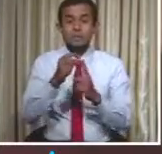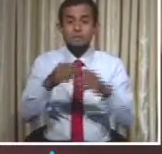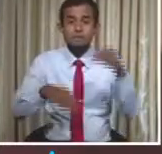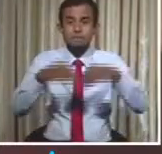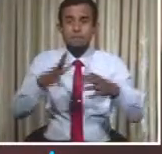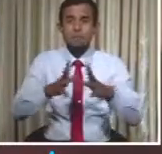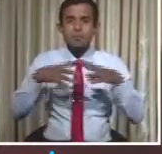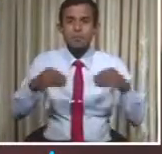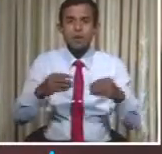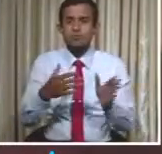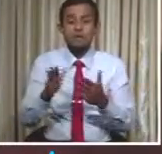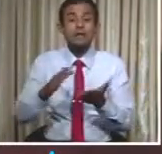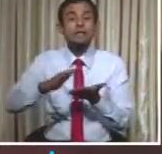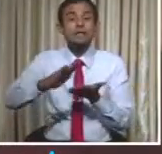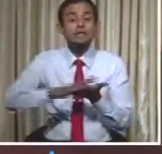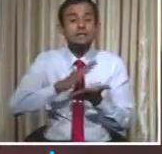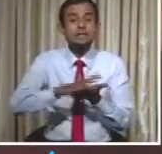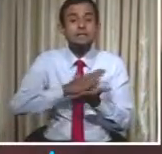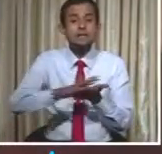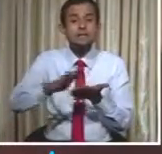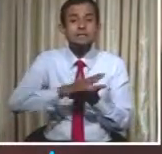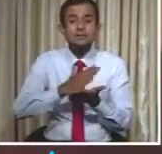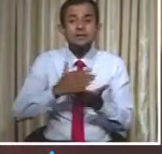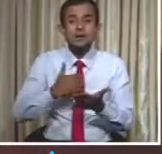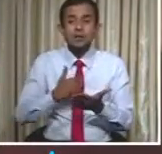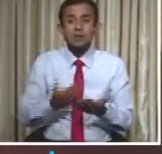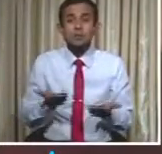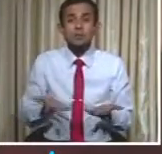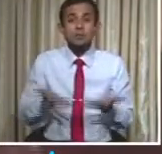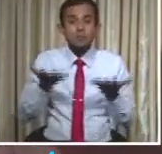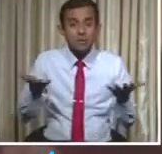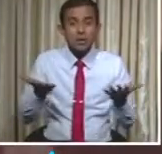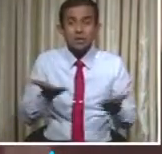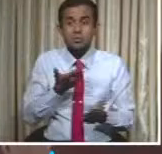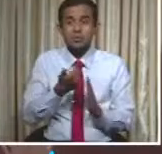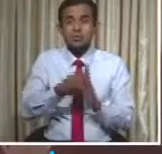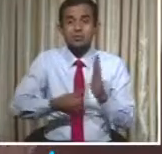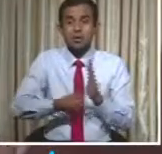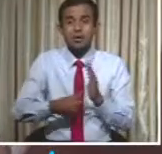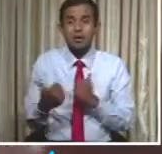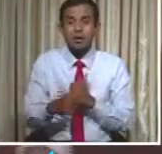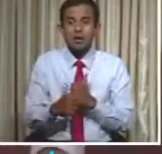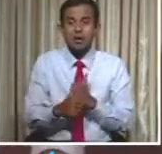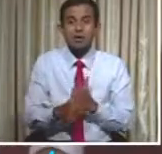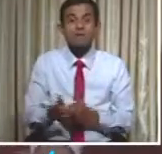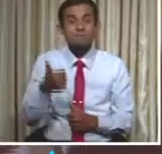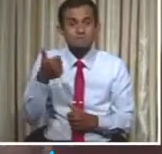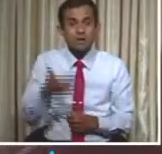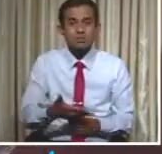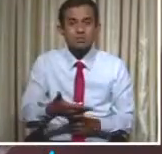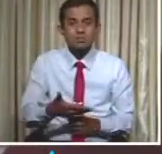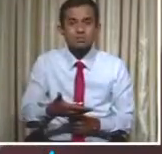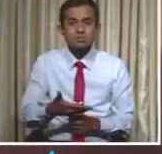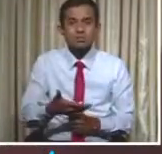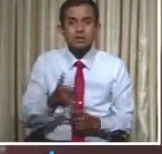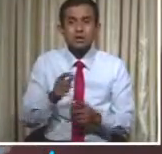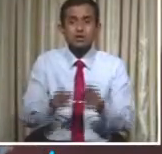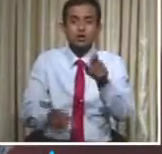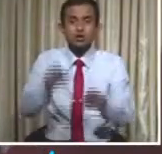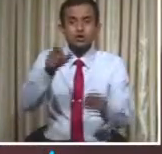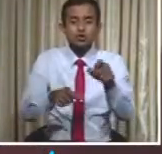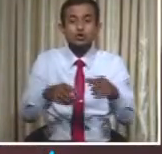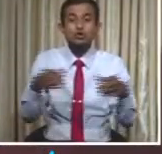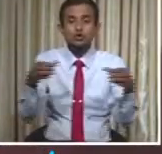භාණ්ඩ වලට අමතරව සේවා පිළිබඳව අපේ බර වැඩියෙන් තියන්න පුළුවන් විදිහට මේ පනත හදාගන්න එක. ඒක අත්‍යවශ්‍යයි. එතකොට දැන් පාරිභෝග